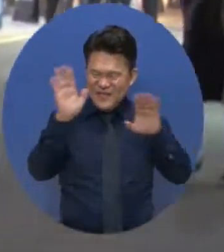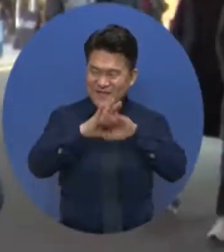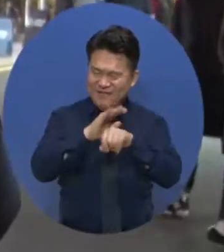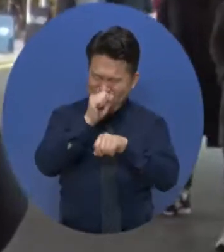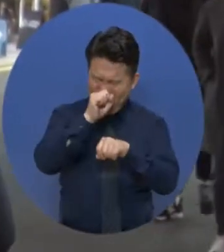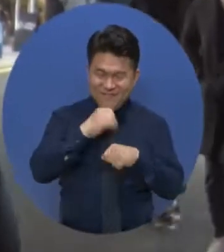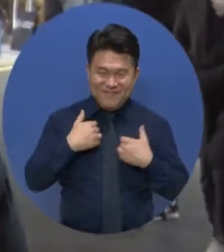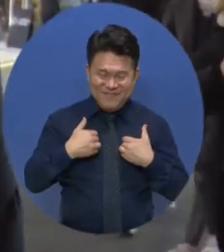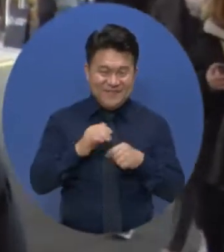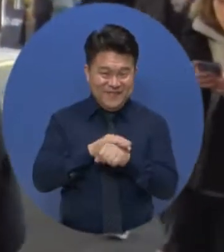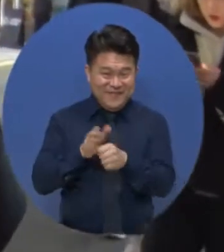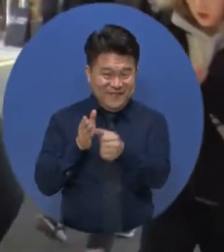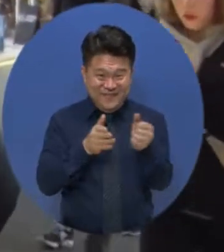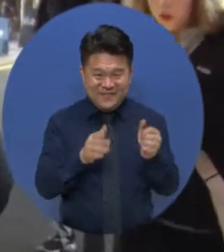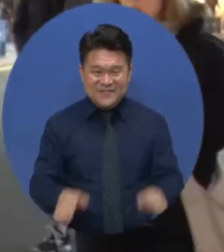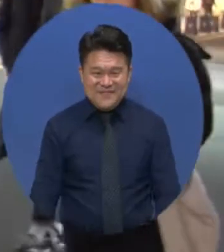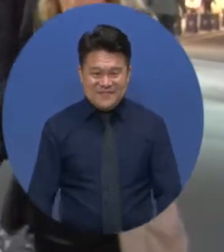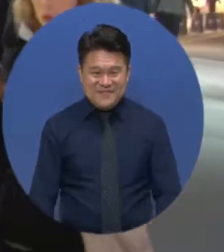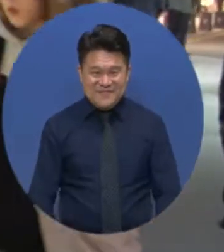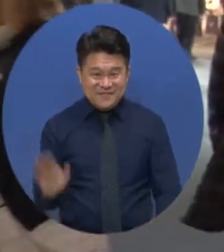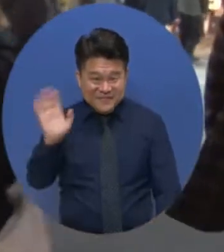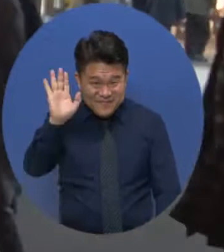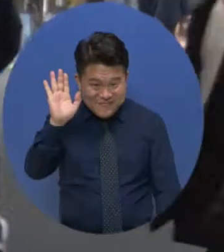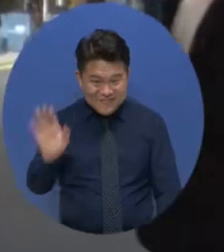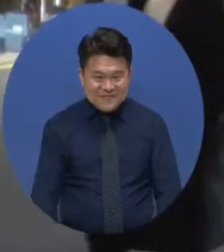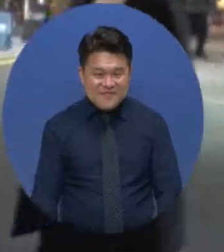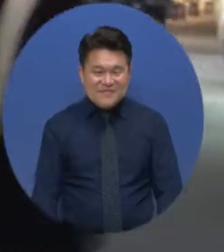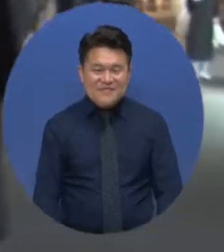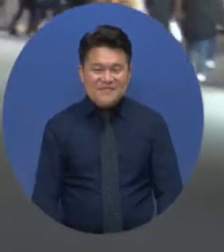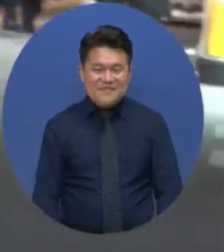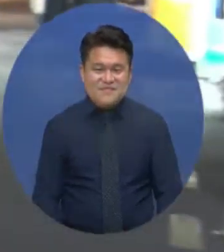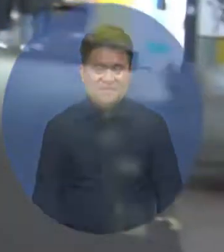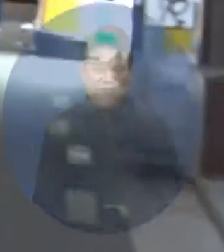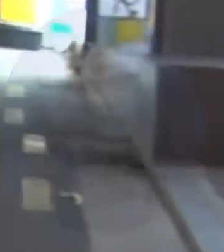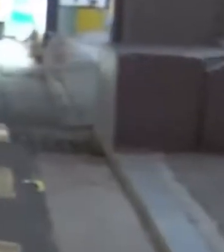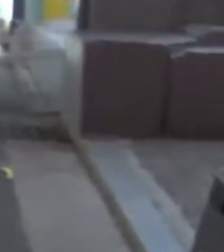여러분 좋은 밤 되세요. 바이바이.